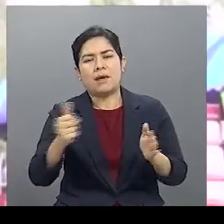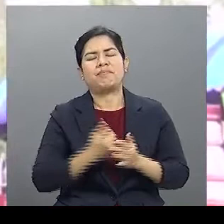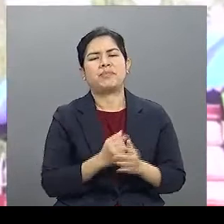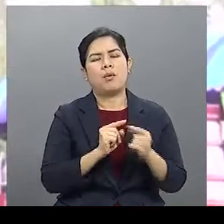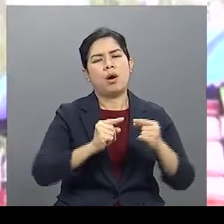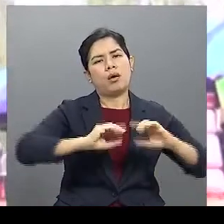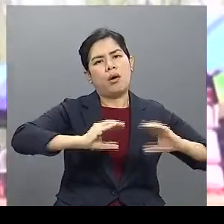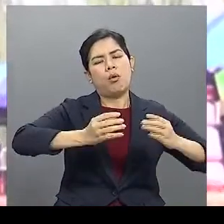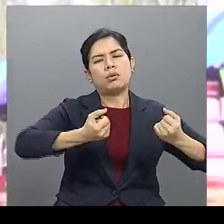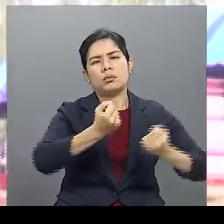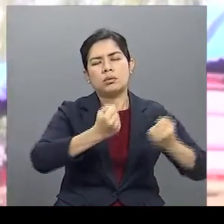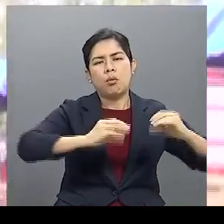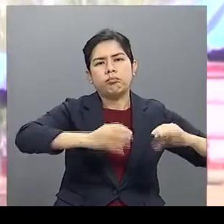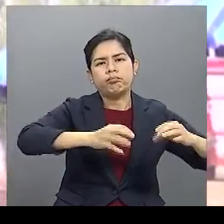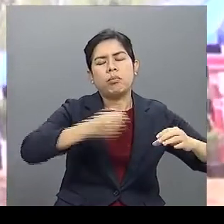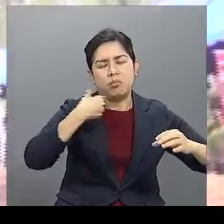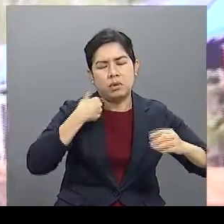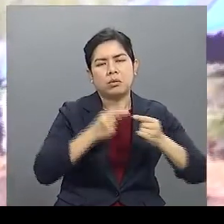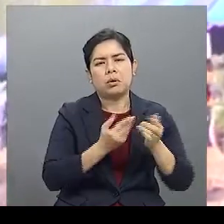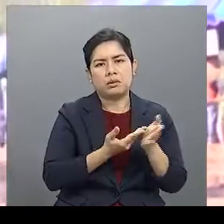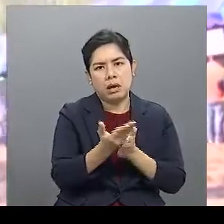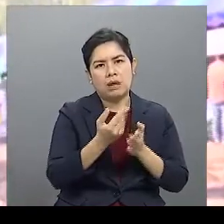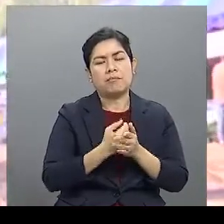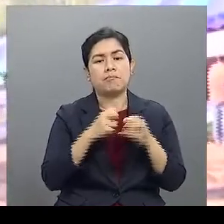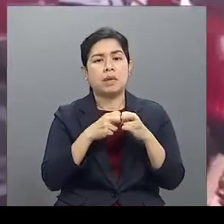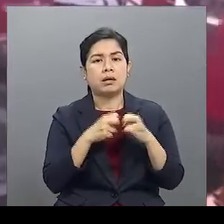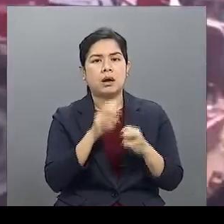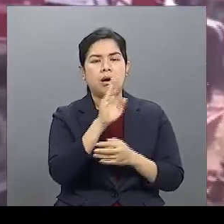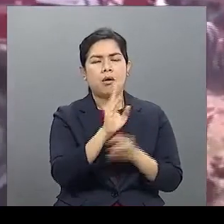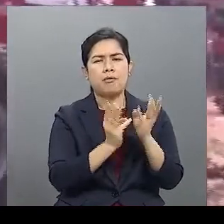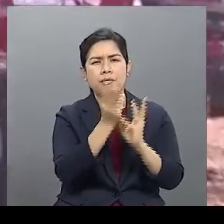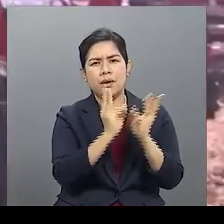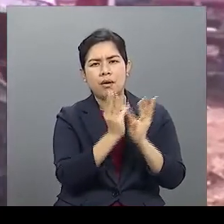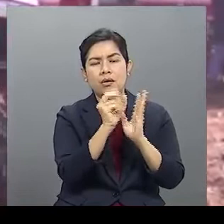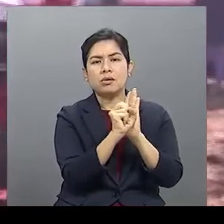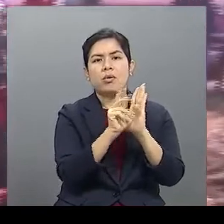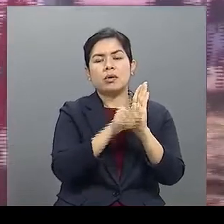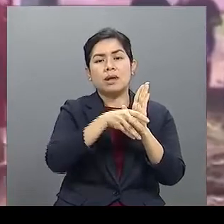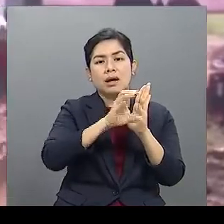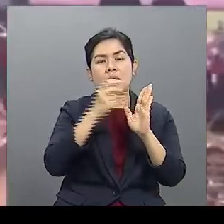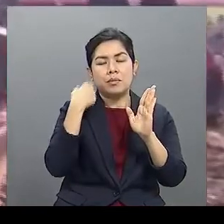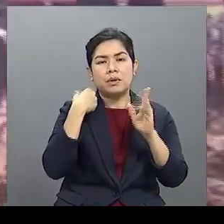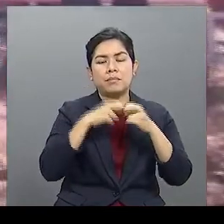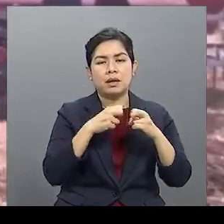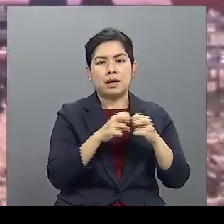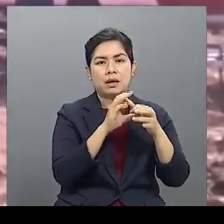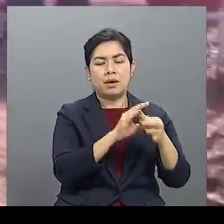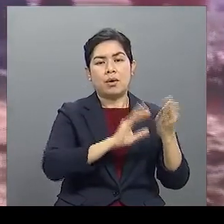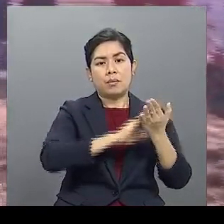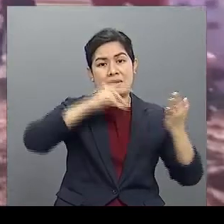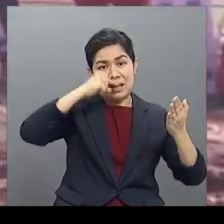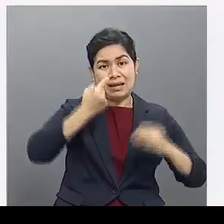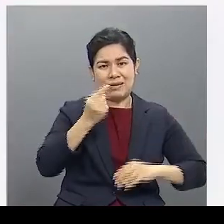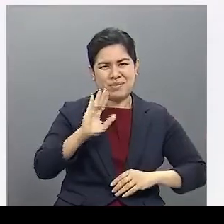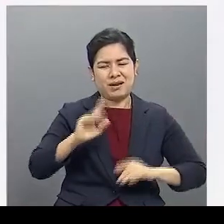เกิดขึ้นที่จังหวัดสระแก้วไม่ได้มีสาเหตุมาจากการเผาพื้นที่ทางการเกษตรในฝั่งไทยเท่านั้นแต่ในประเทศเพื่อนบ้านเกิดปัญหาเช่นนี้ด้ว